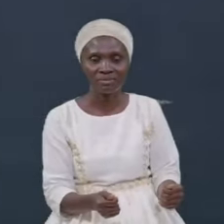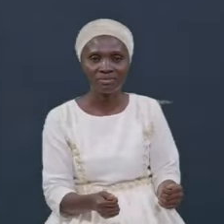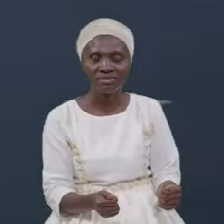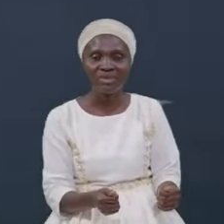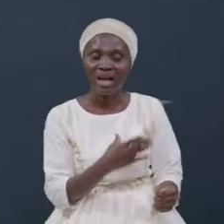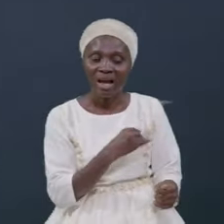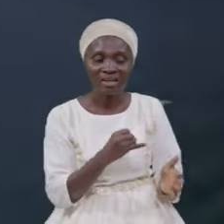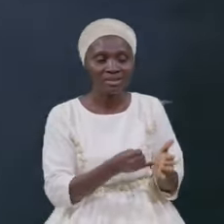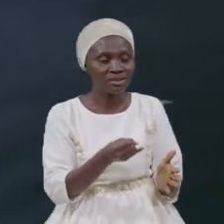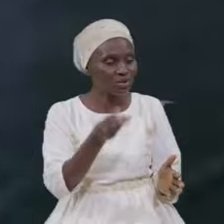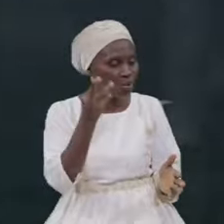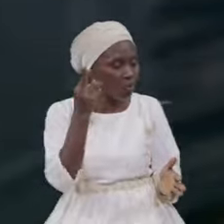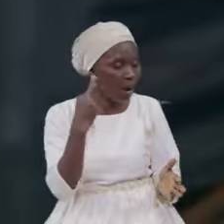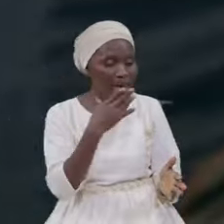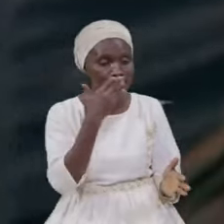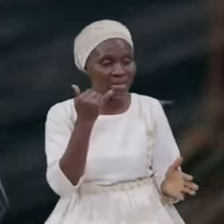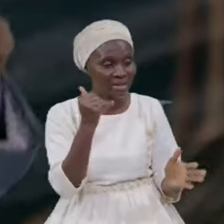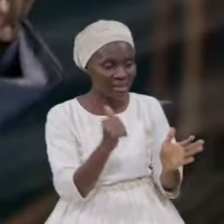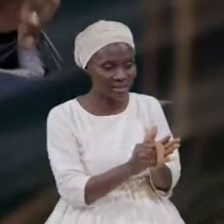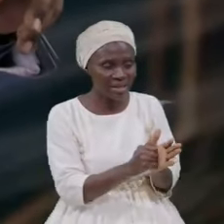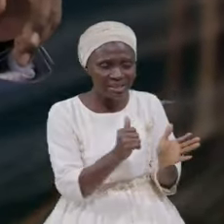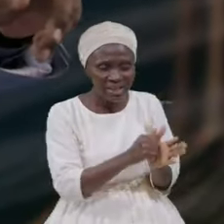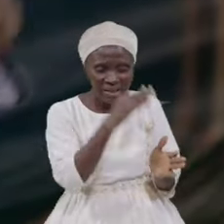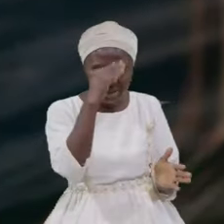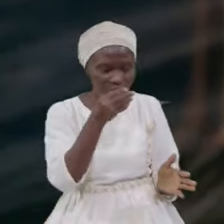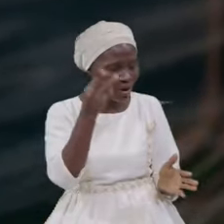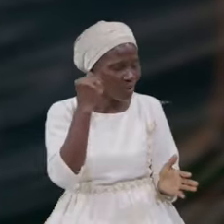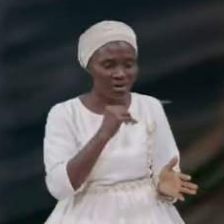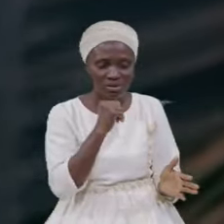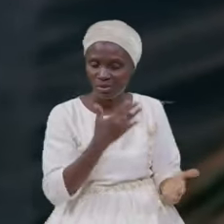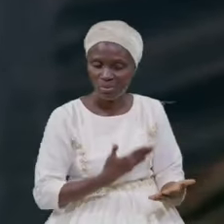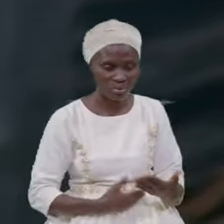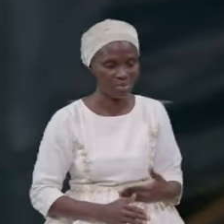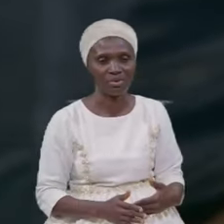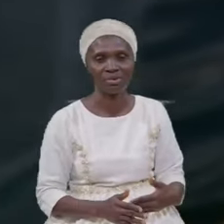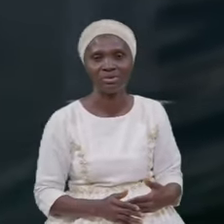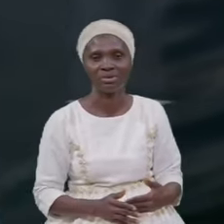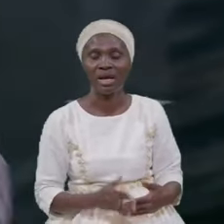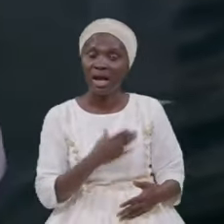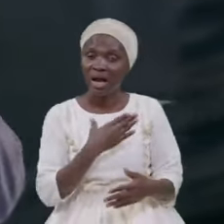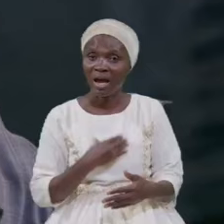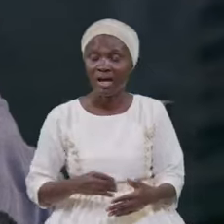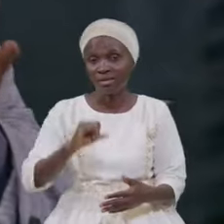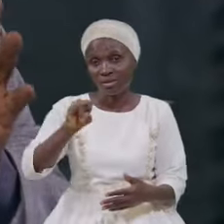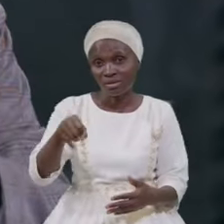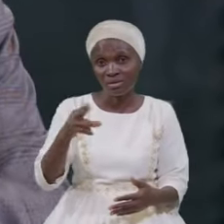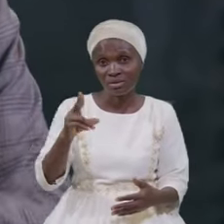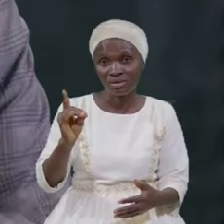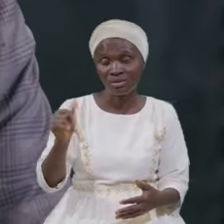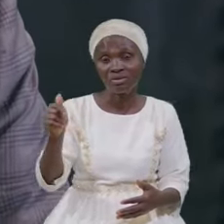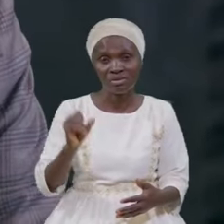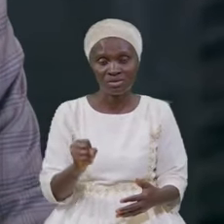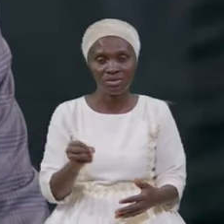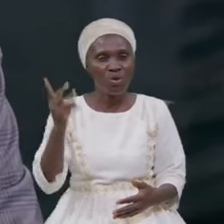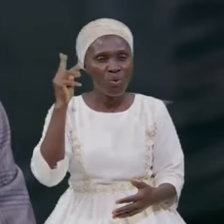autres disciples n'a senti ou n'a connu que ça pouvait être vrai de Judas Iscariote. Il a